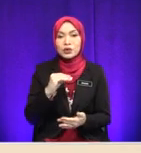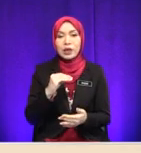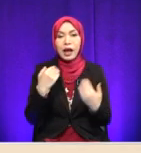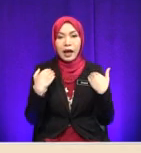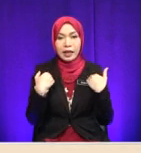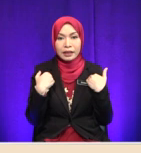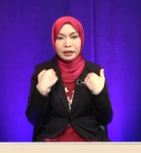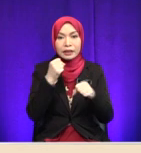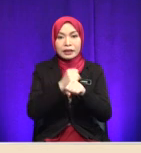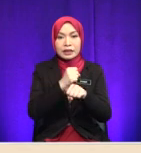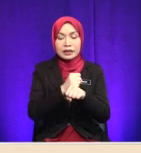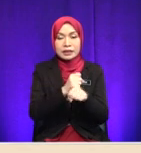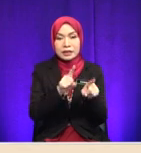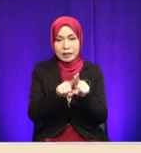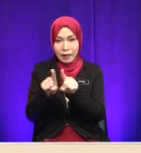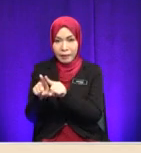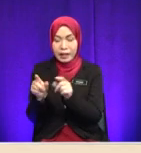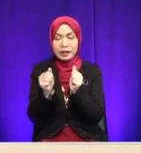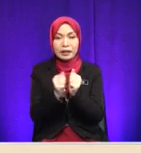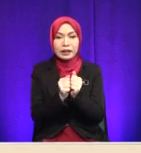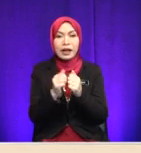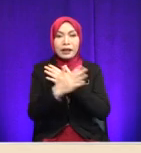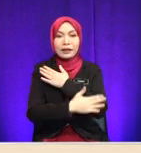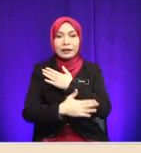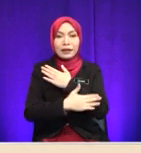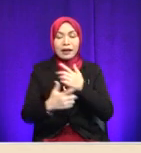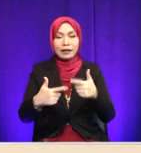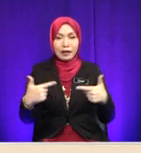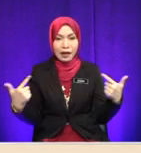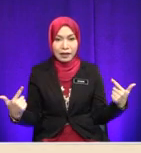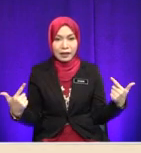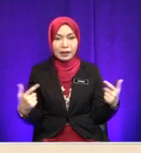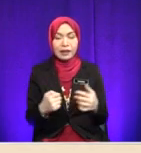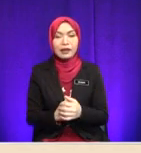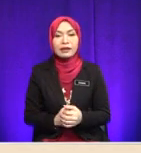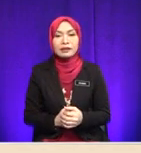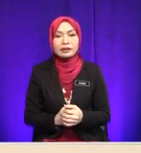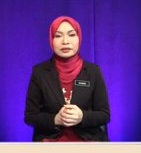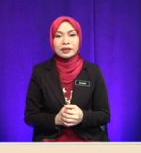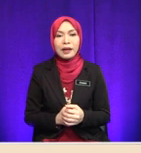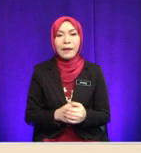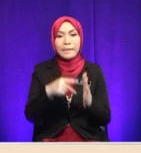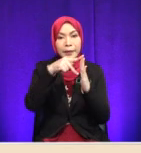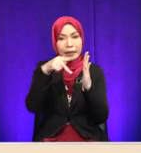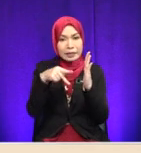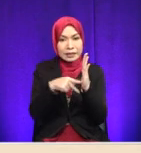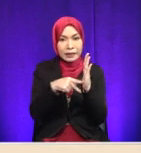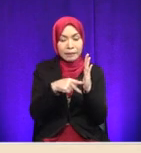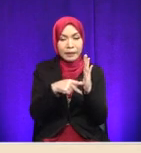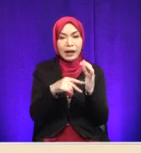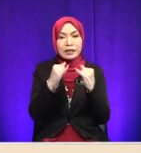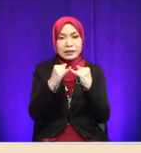lain dan juga mendukung prinsip hidup bersama secara aman dan harmoni serta berpegang pada